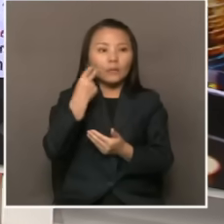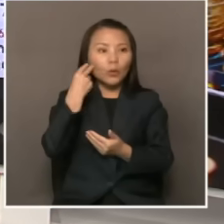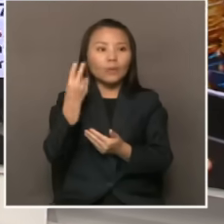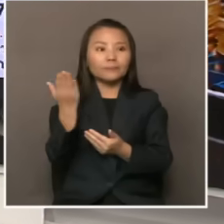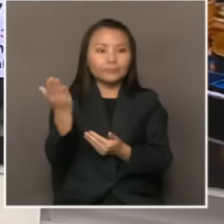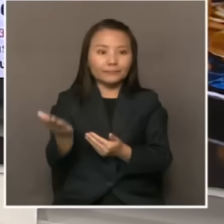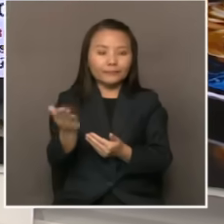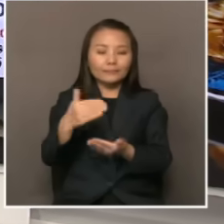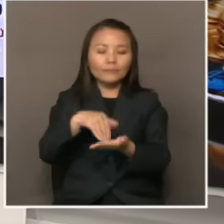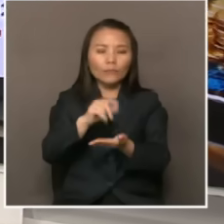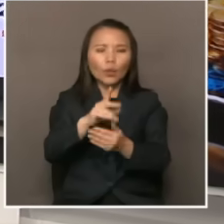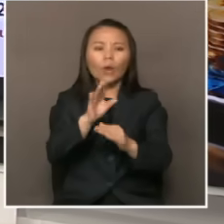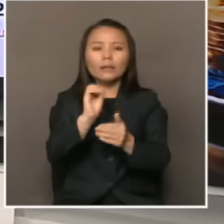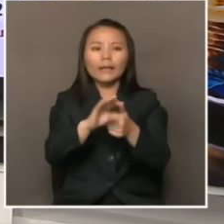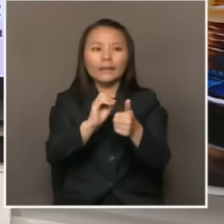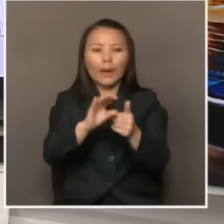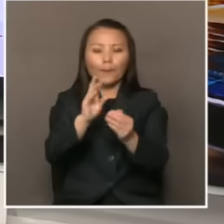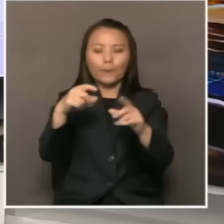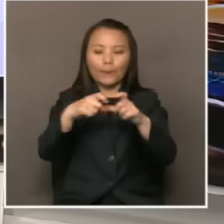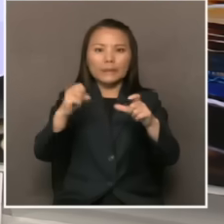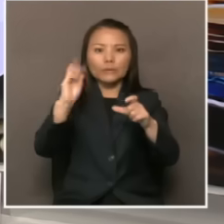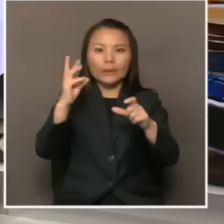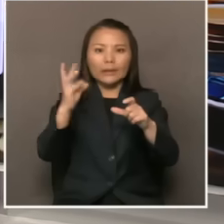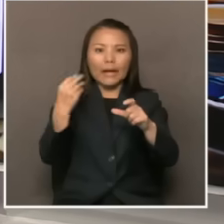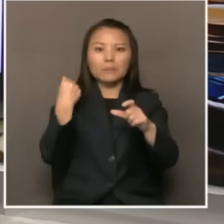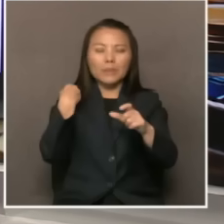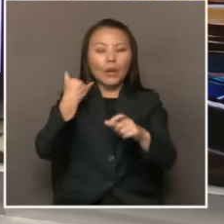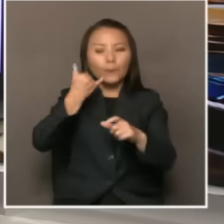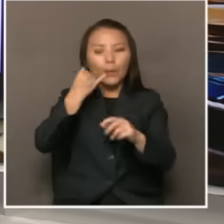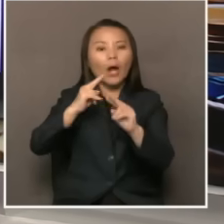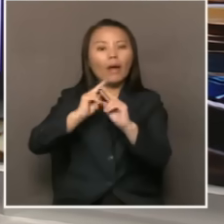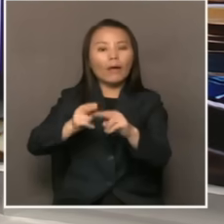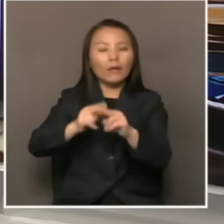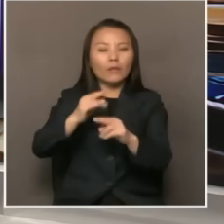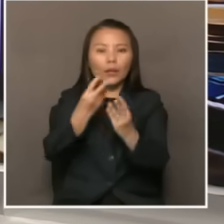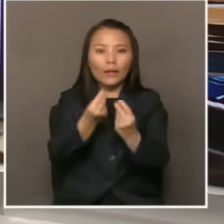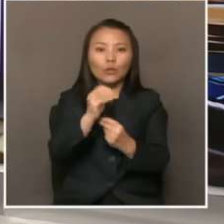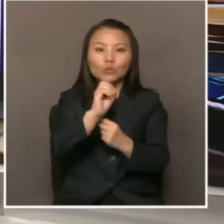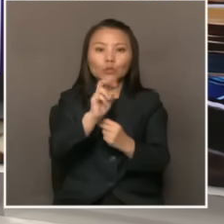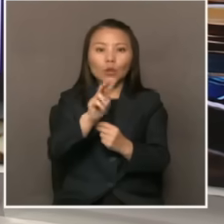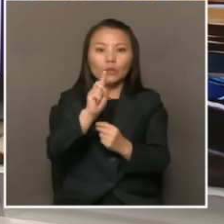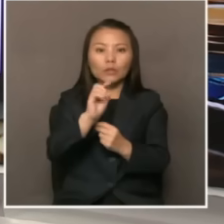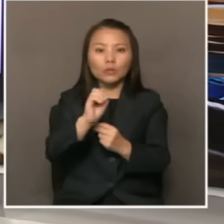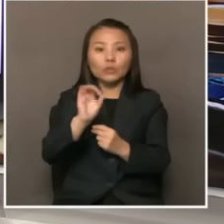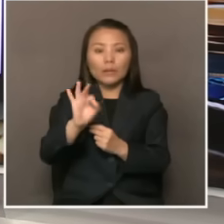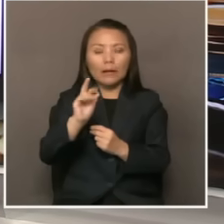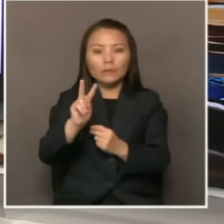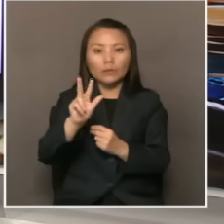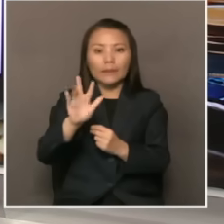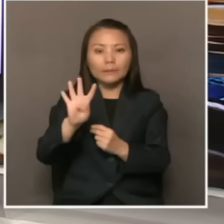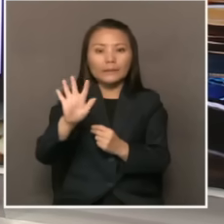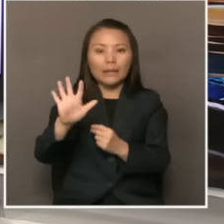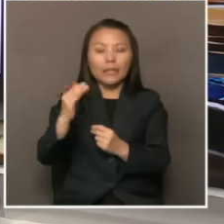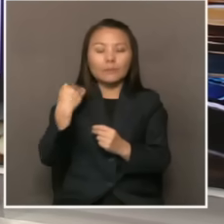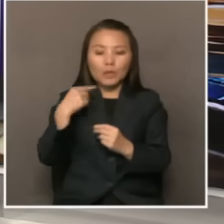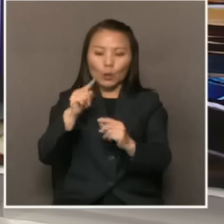ว่าจะเป็นศูนย์ลูกค้าสัมพันธ์บัตรสวัสดิการอันนี้เป็นระบบตอบรับอัตโนมัตินะคะหมายเลข 021092345